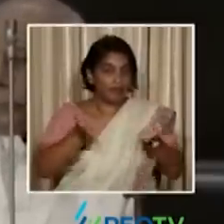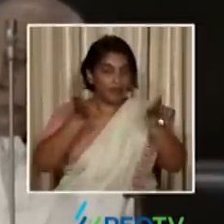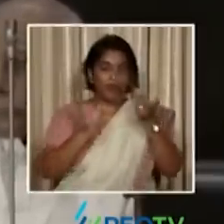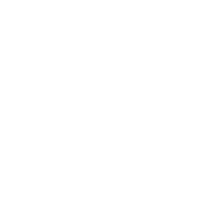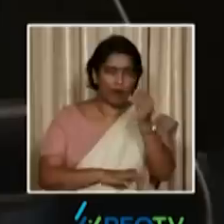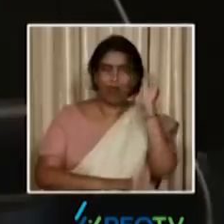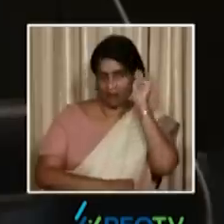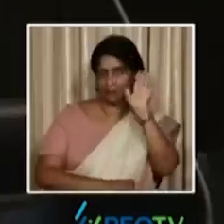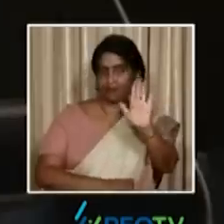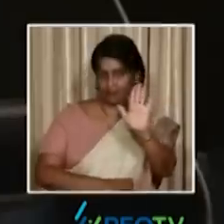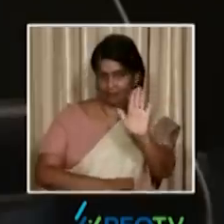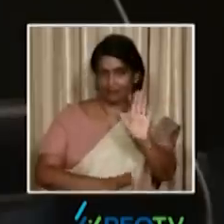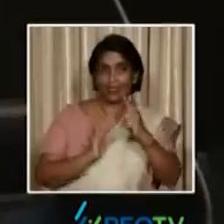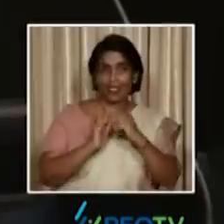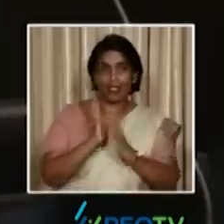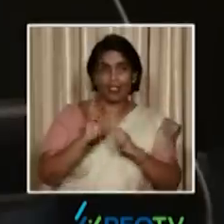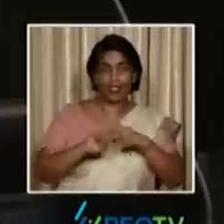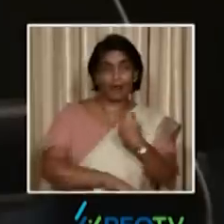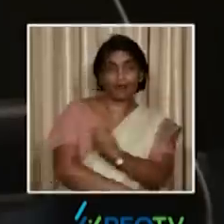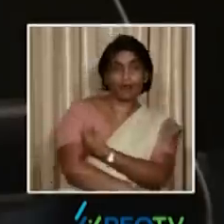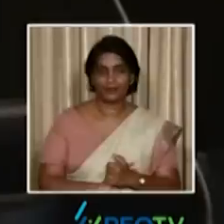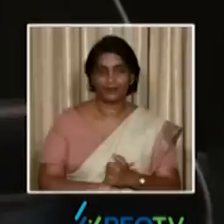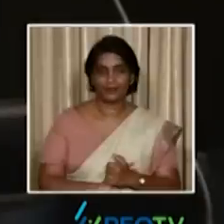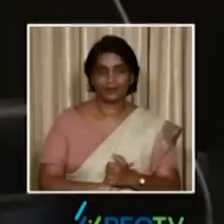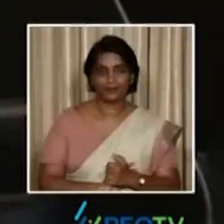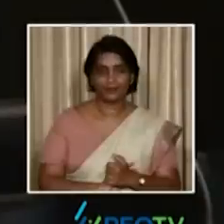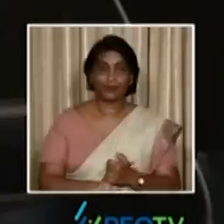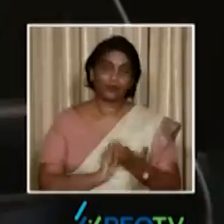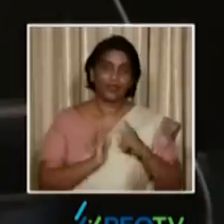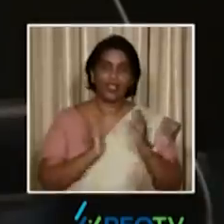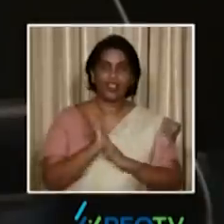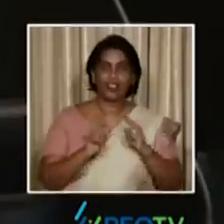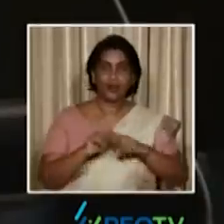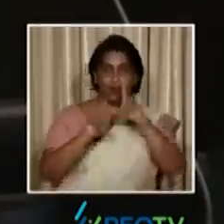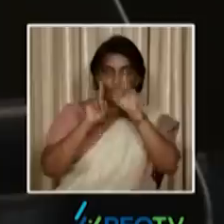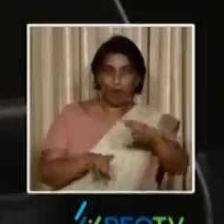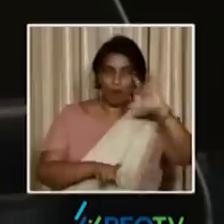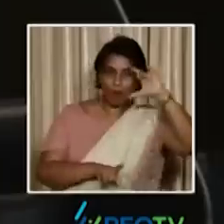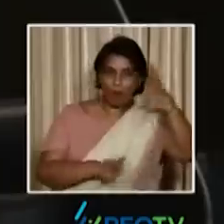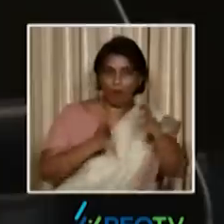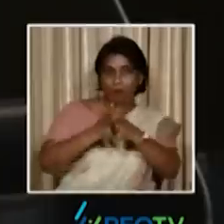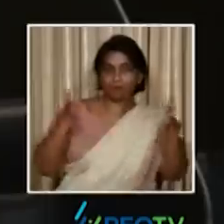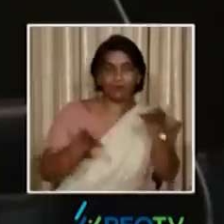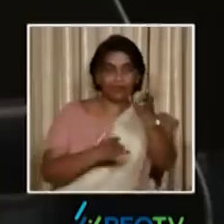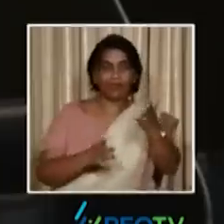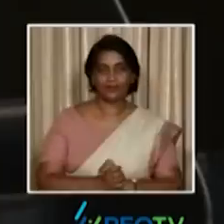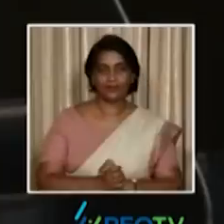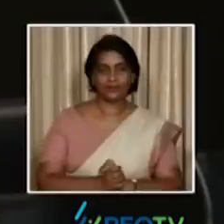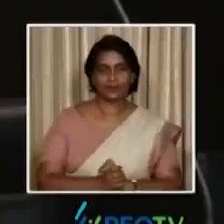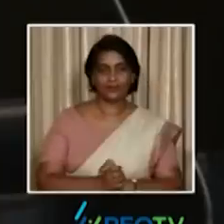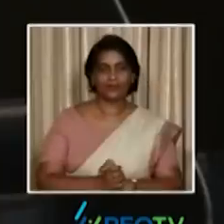හැමෝම අතගසමු. ඔයගොල්ලෝ මේ IMF එකෙන් ඉන්ජෙක්ෂන් එකක් ගහුවම නිකන් පිම්බෙන්න එපා. IMF එක දන්නෝ නම් මේ වගේ මැට්‍රෝ ටික මෙහෙම පිම්බෙන්නේ උන් ටිකක් ඉන්නේ කියලා සත පහක්